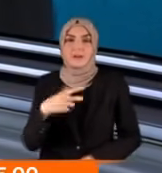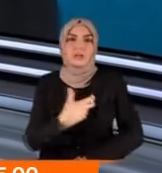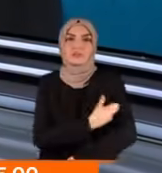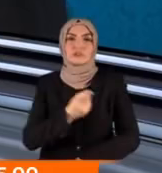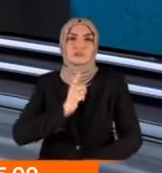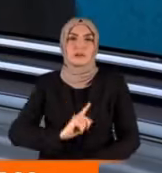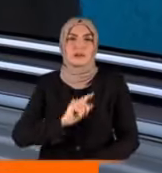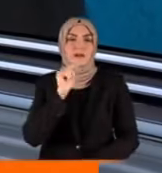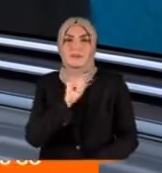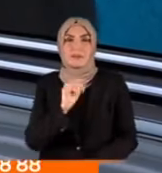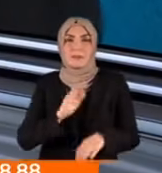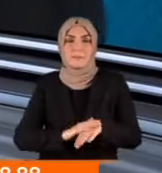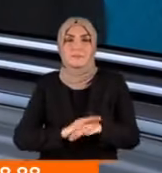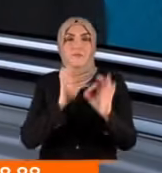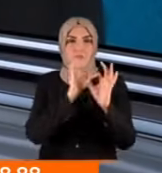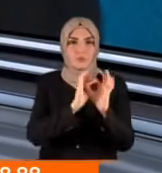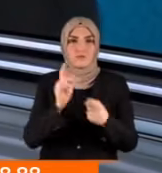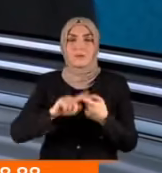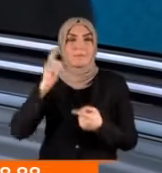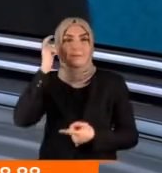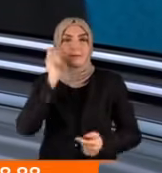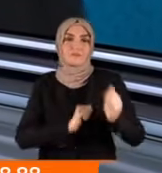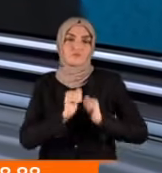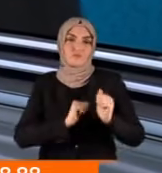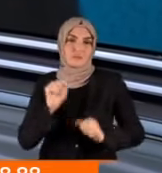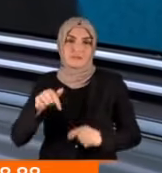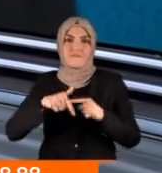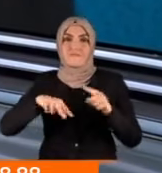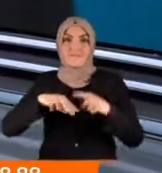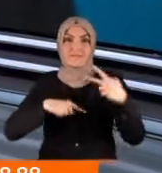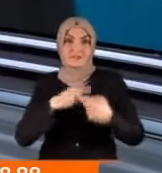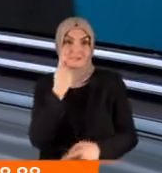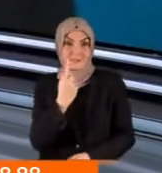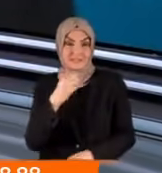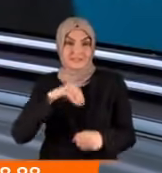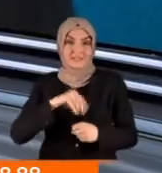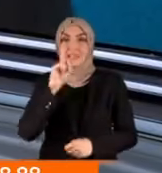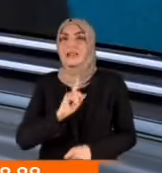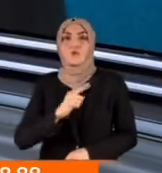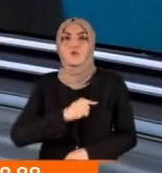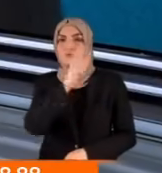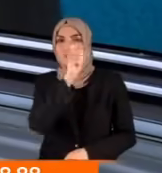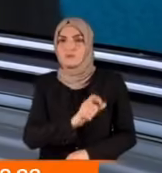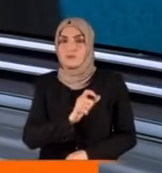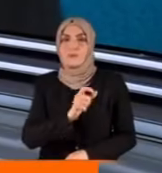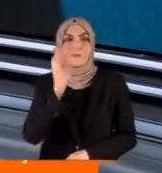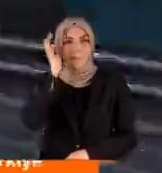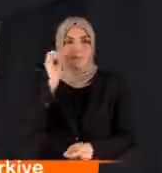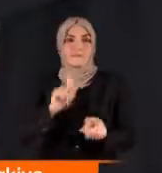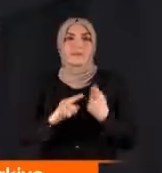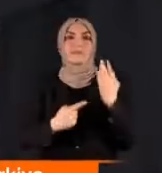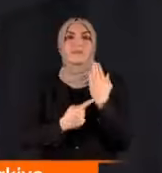bir kendi imzası bulunur faz1 için ilk gönüllü bilim ve teknoloji bakanı Mustafa barankoğlu